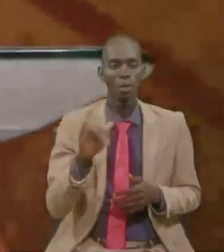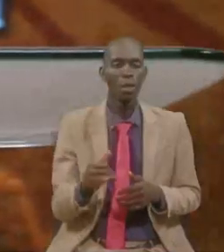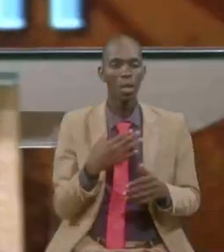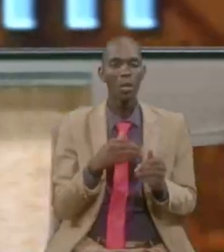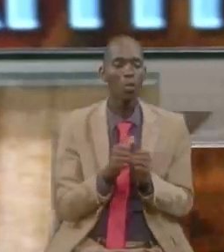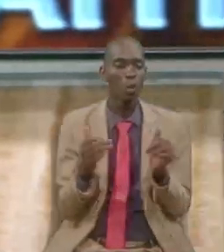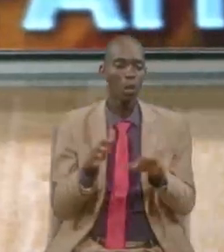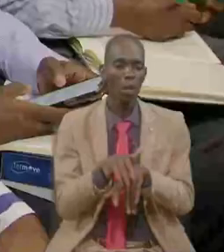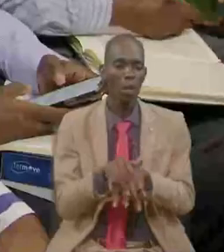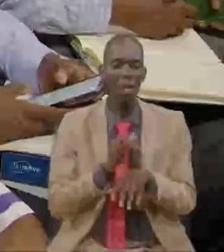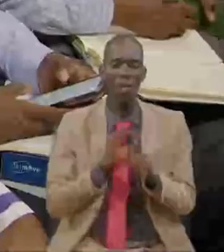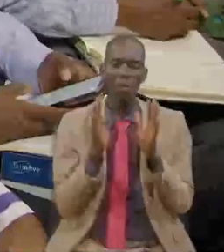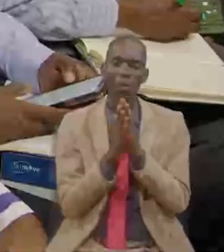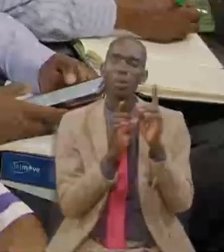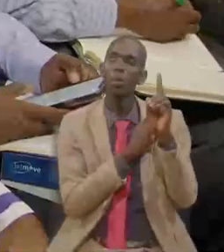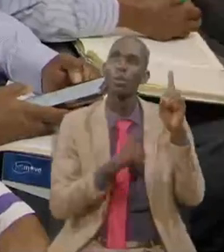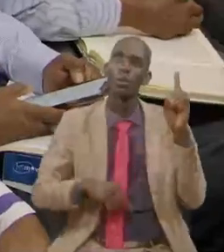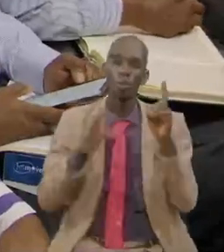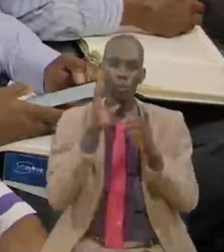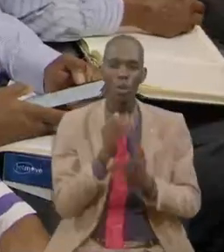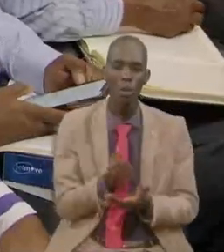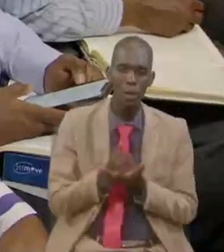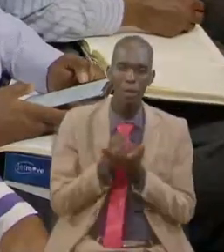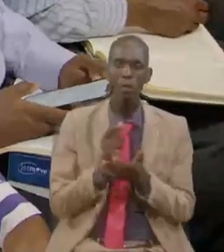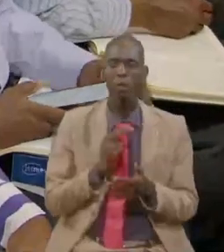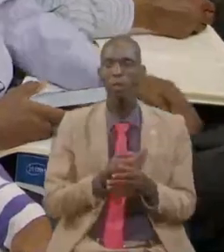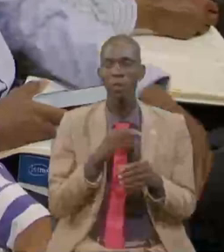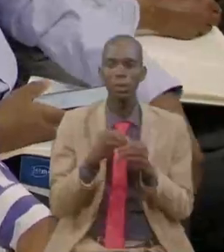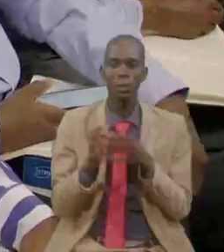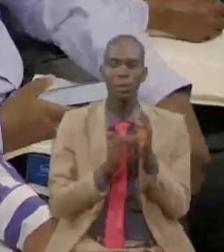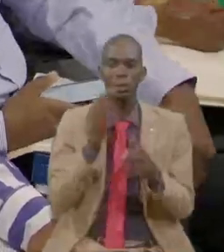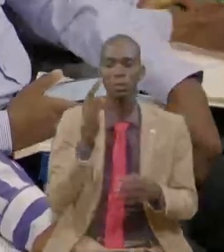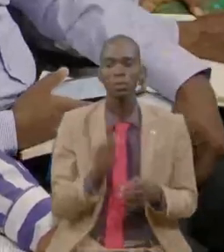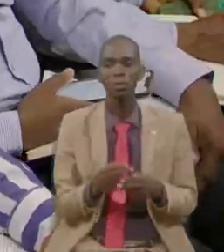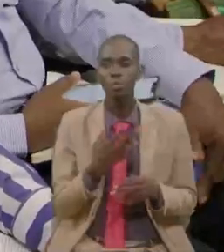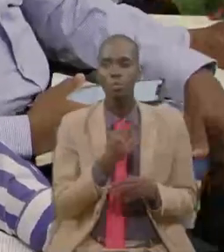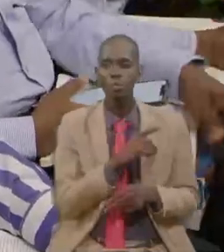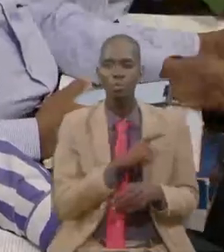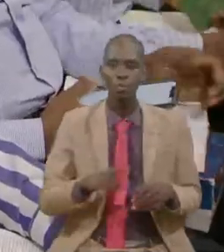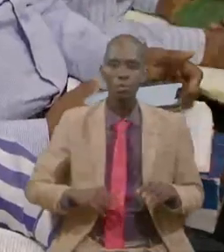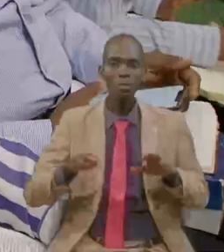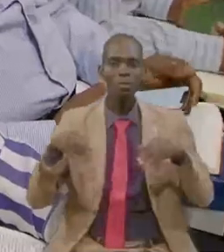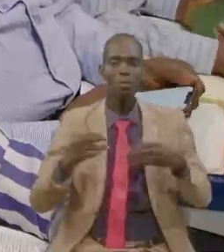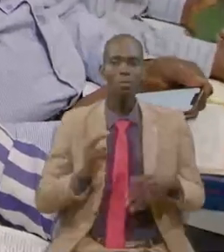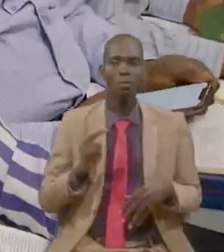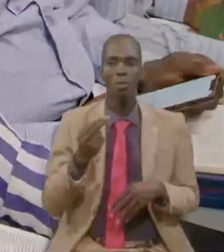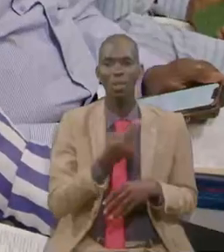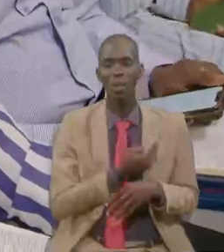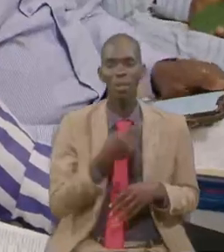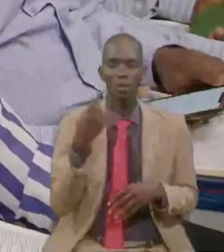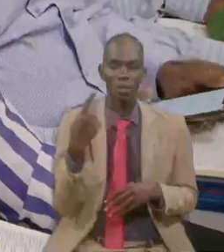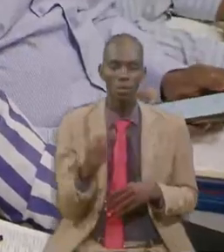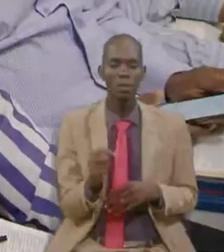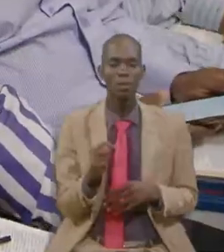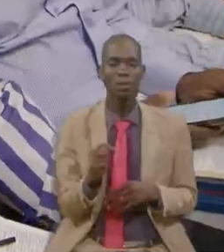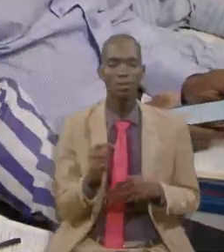d'hypocrisie. Que le Seigneur nous aide. Amen. Et que le Seigneur nous accorde